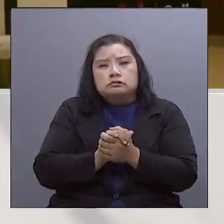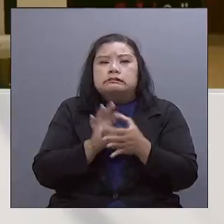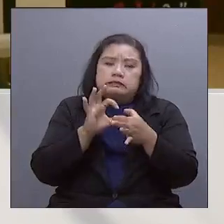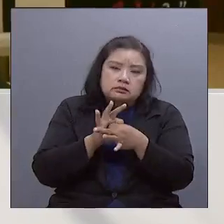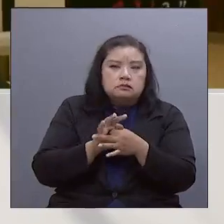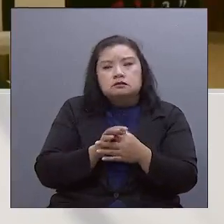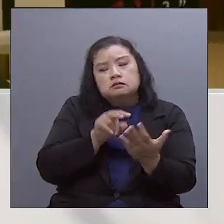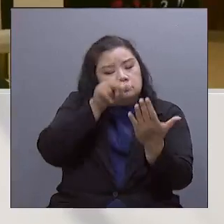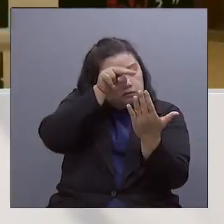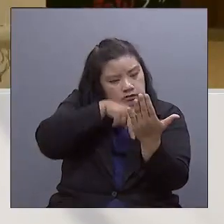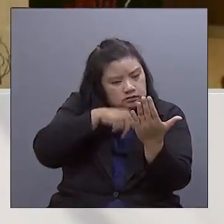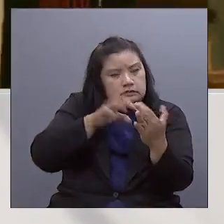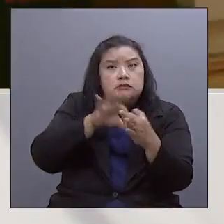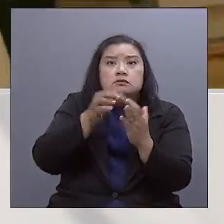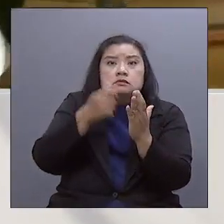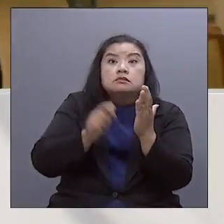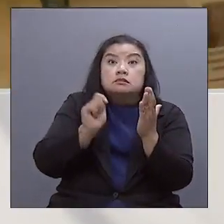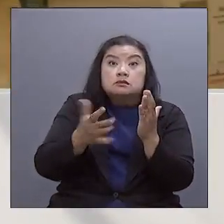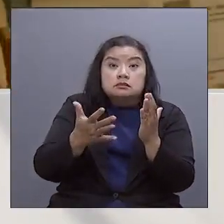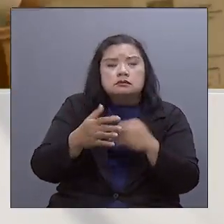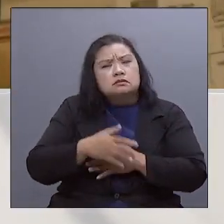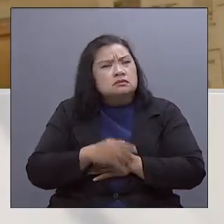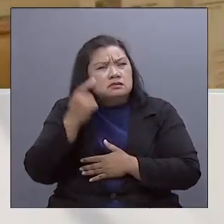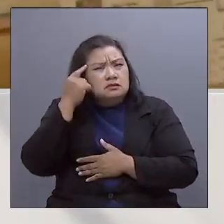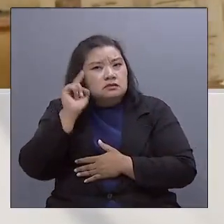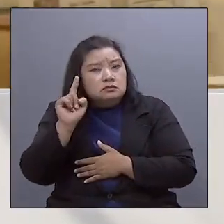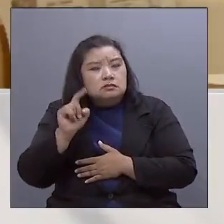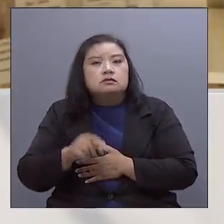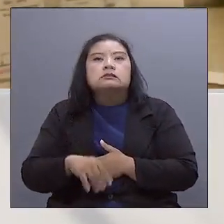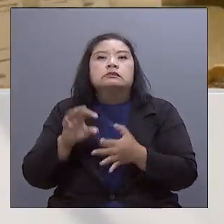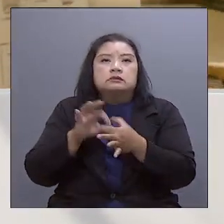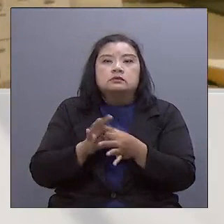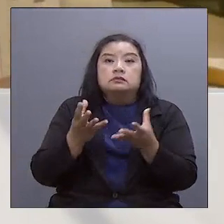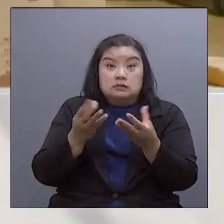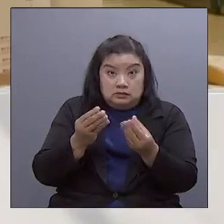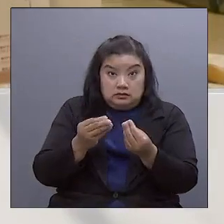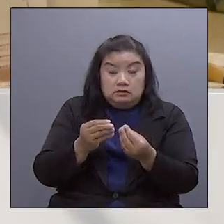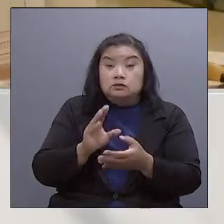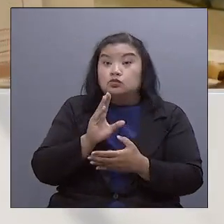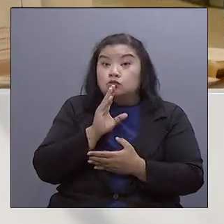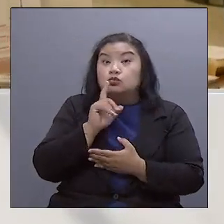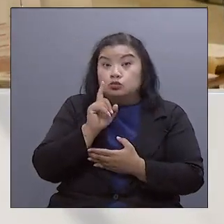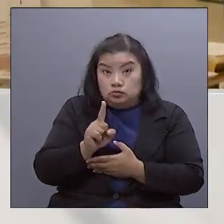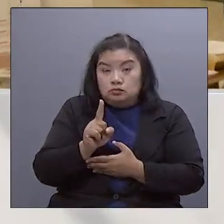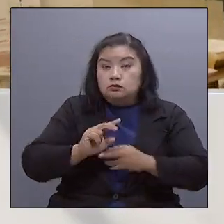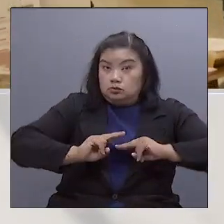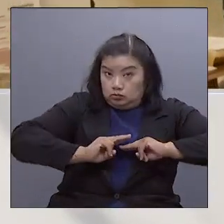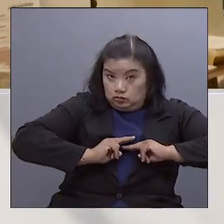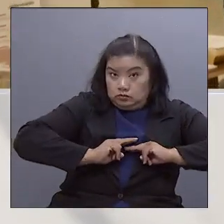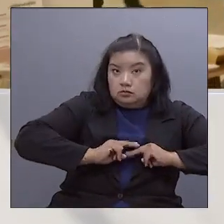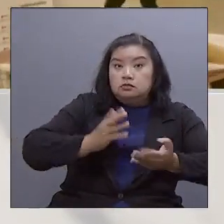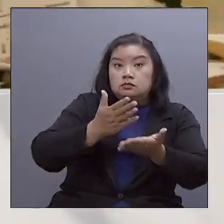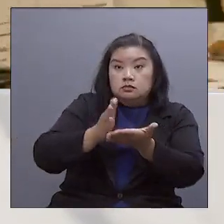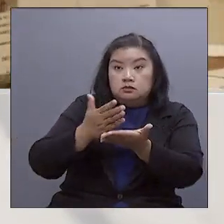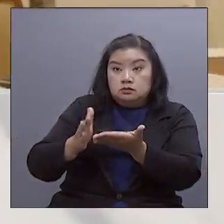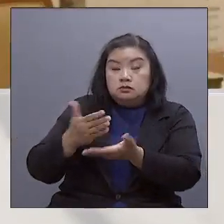กล่าวหาเรื่องภาษีนี้เหมือนกันแต่เบื้องต้นบอกด้วยว่าเรื่องของการแบ่งขายที่ดินถ้าเกิดเป็นที่ดินส่วนบุคคลต่าง